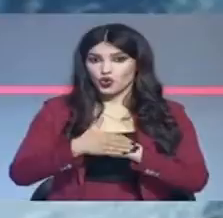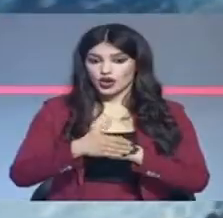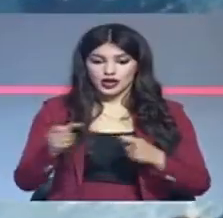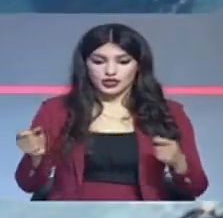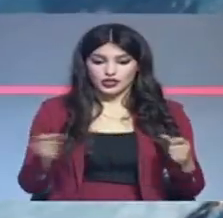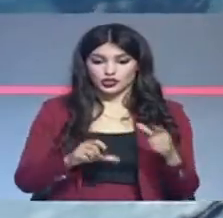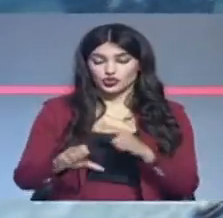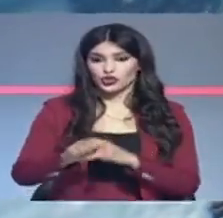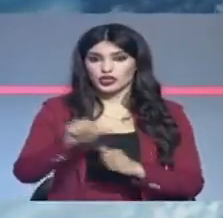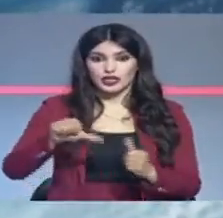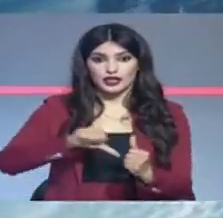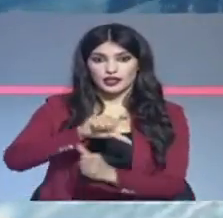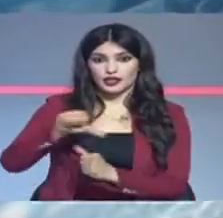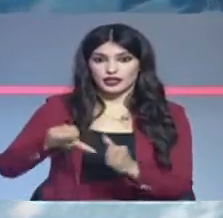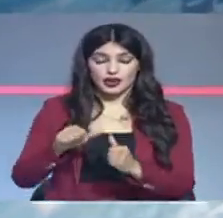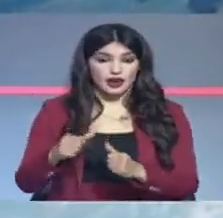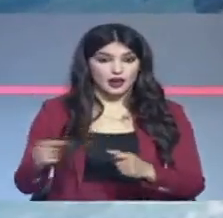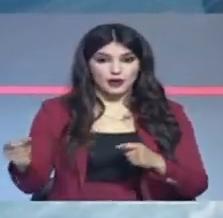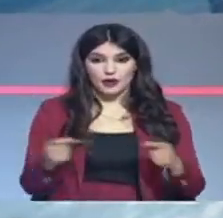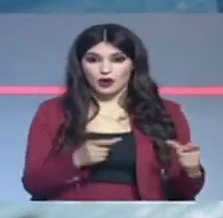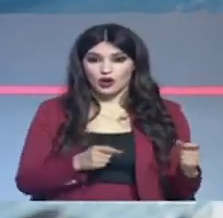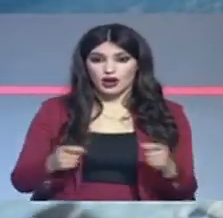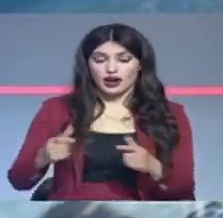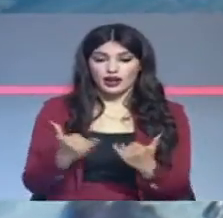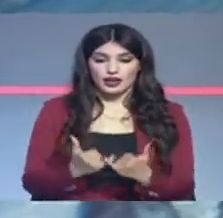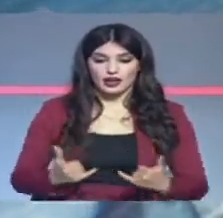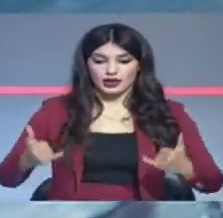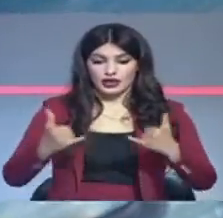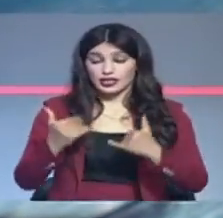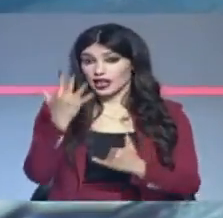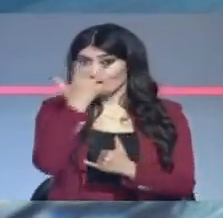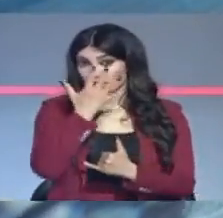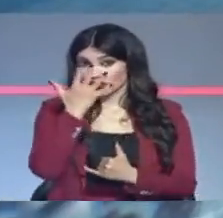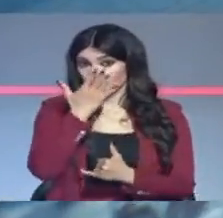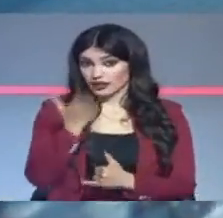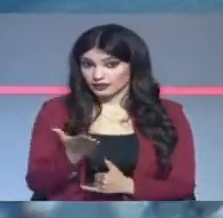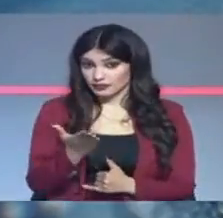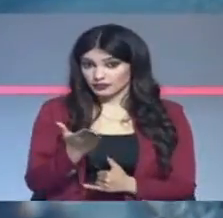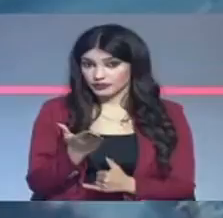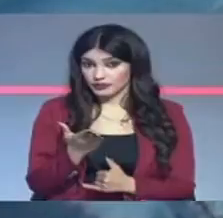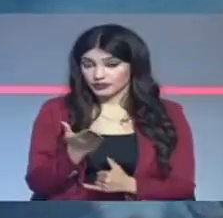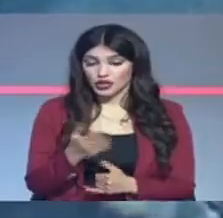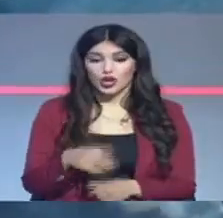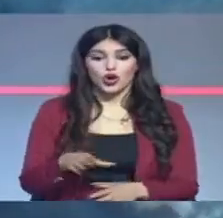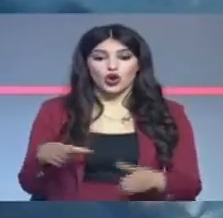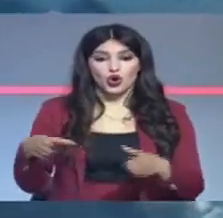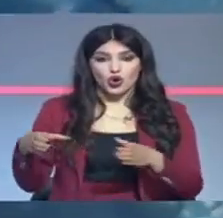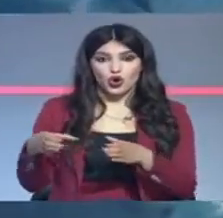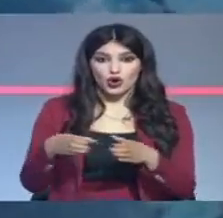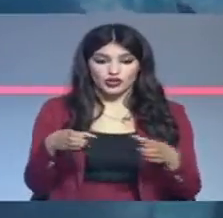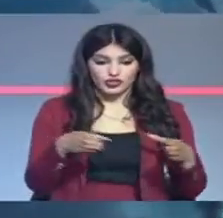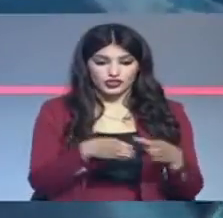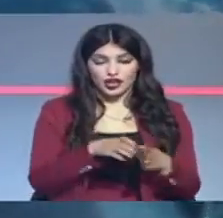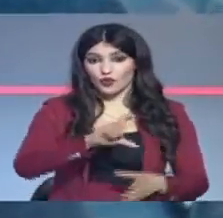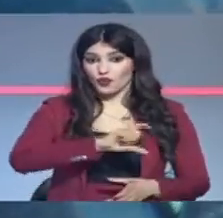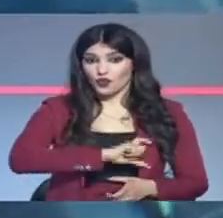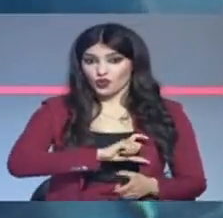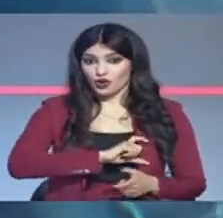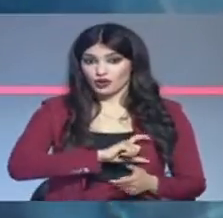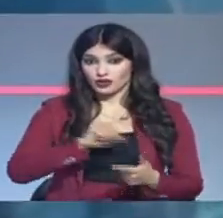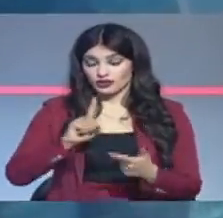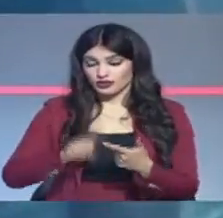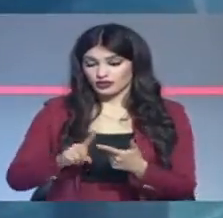الاولى من دور مجموعات مسابقه كاس الكونفيدراليه الافريقيه حيث يستقبل فريق جوهره الساحل ضيفه